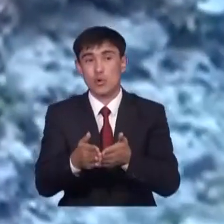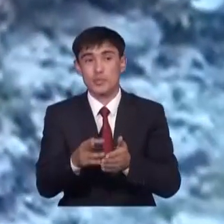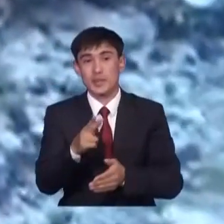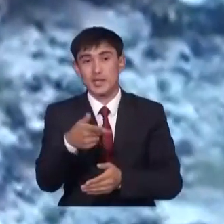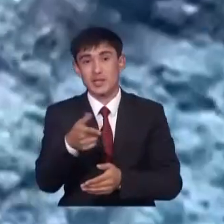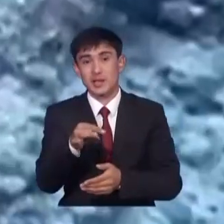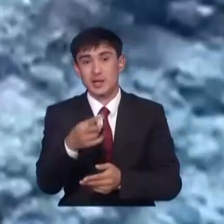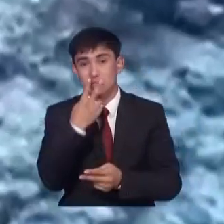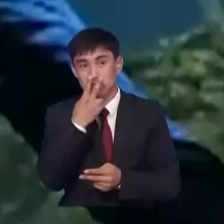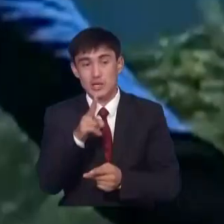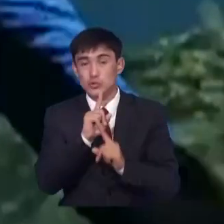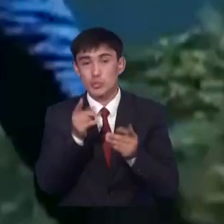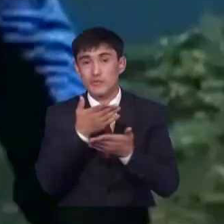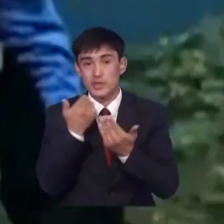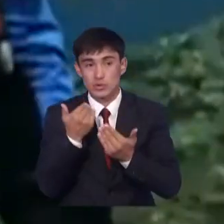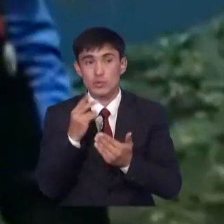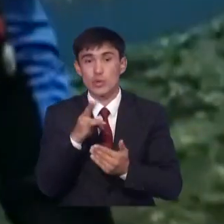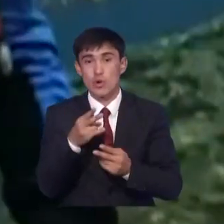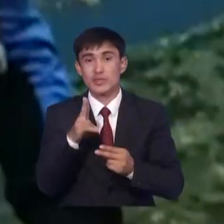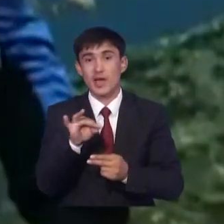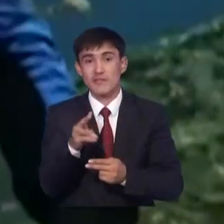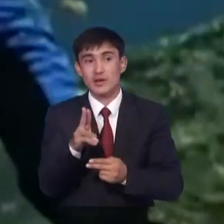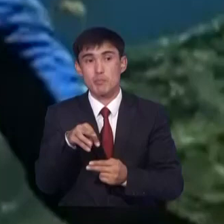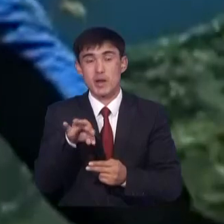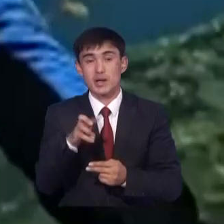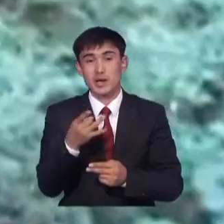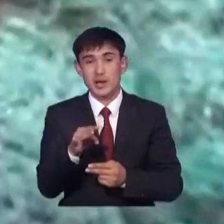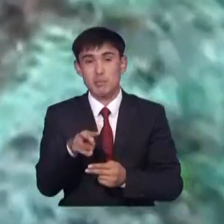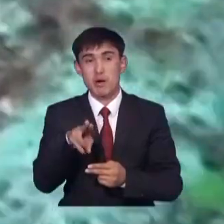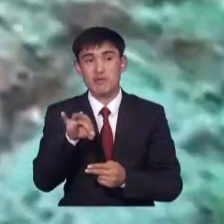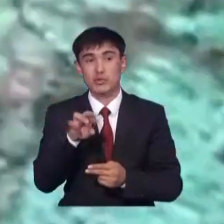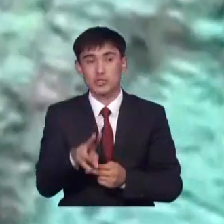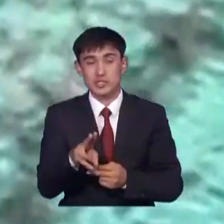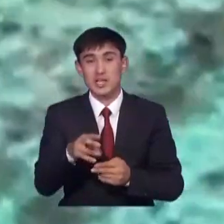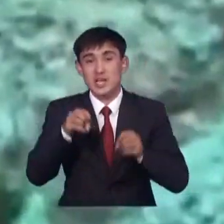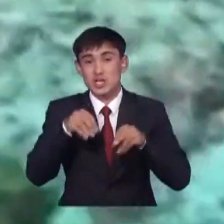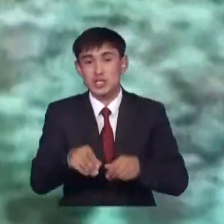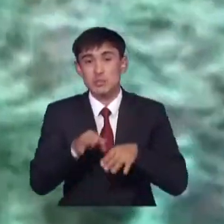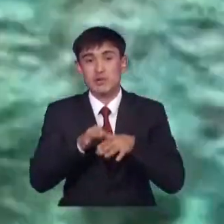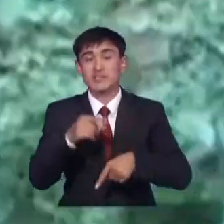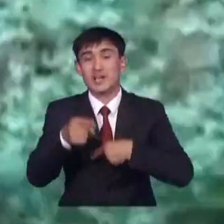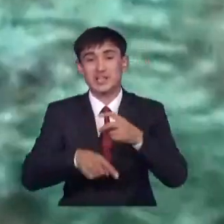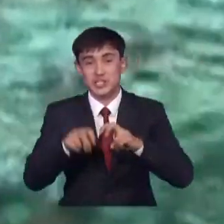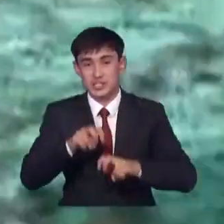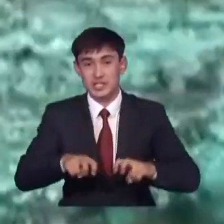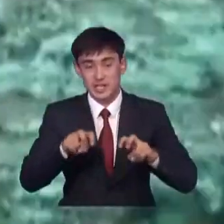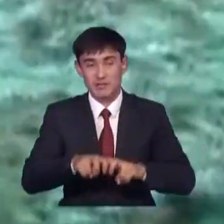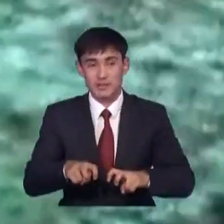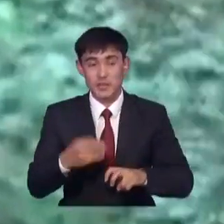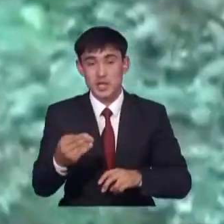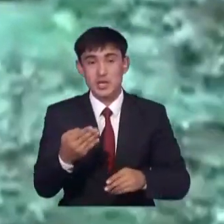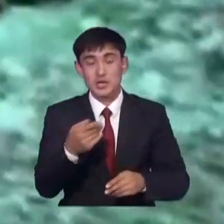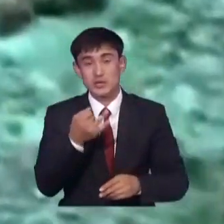тогда не показал ничего особенного, но дайверы Марик Какай и Павел Трушинский решили провести дальнейшие исследования.